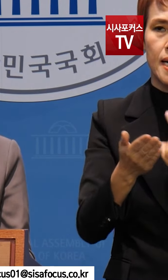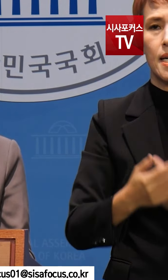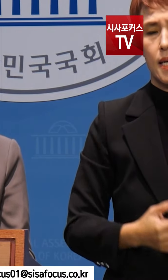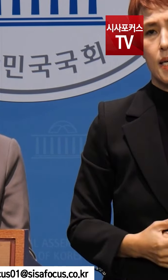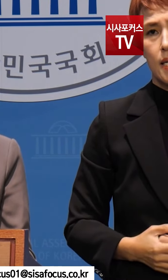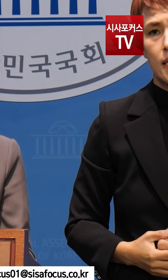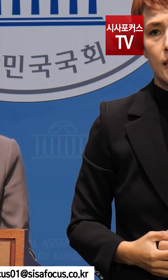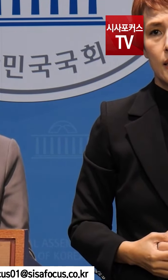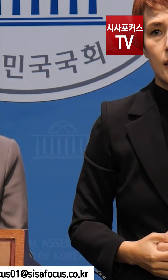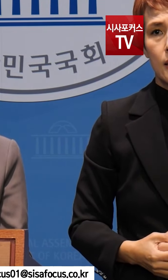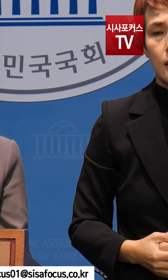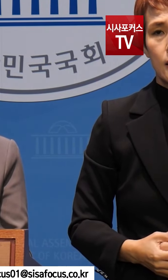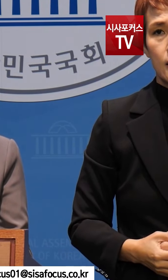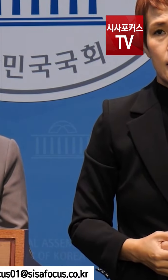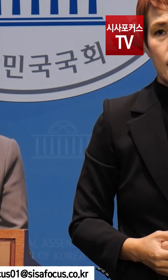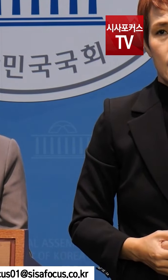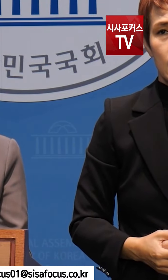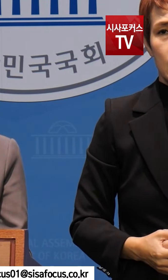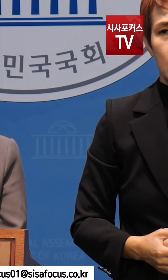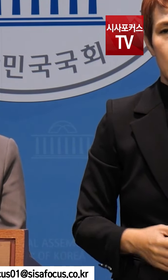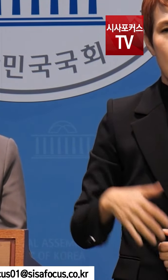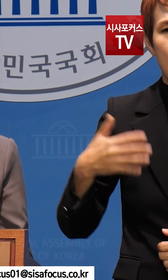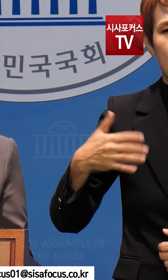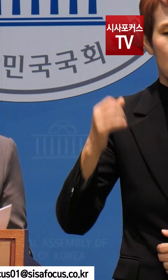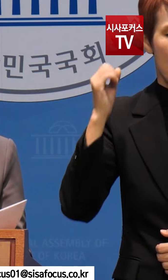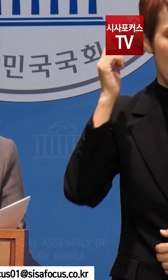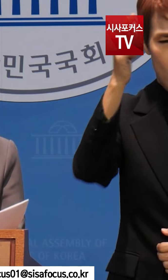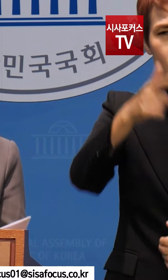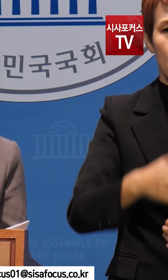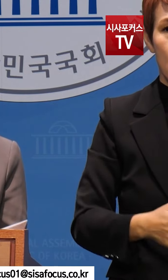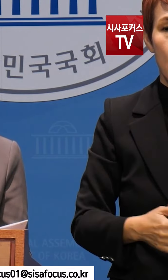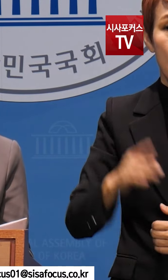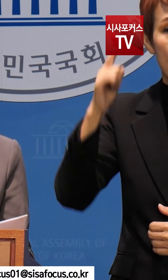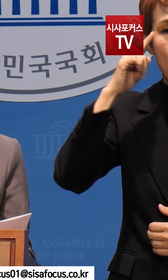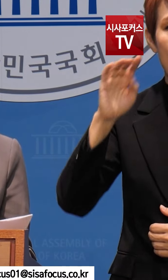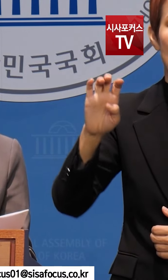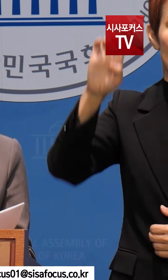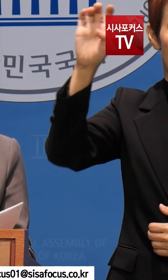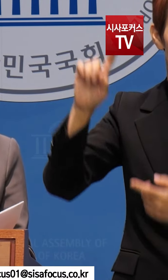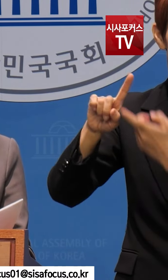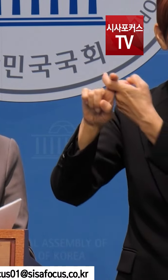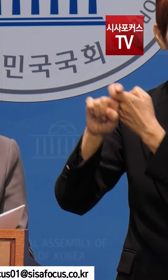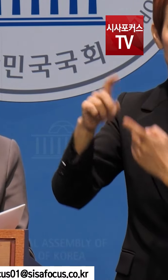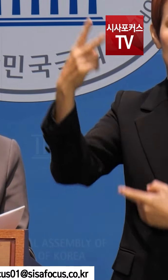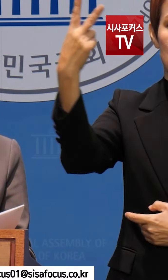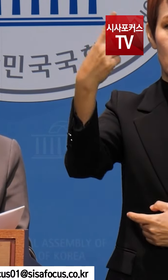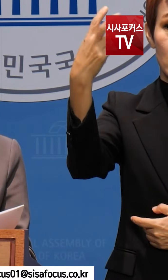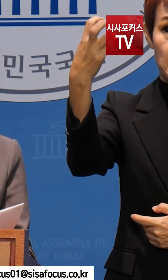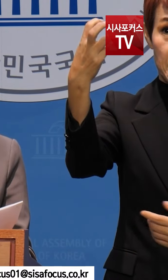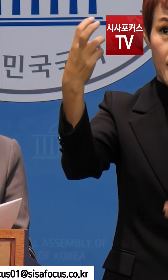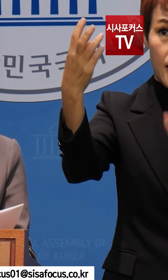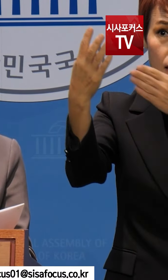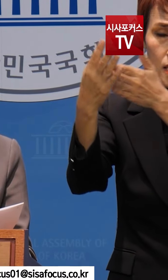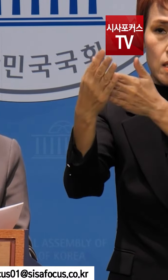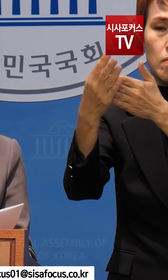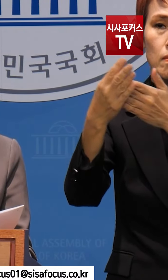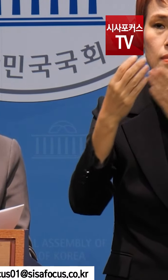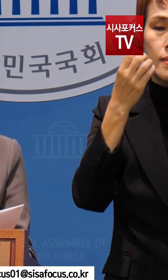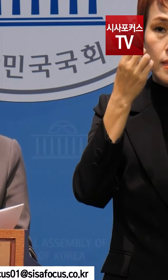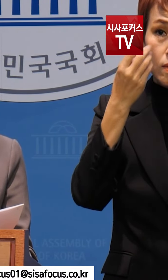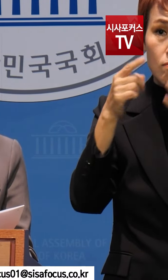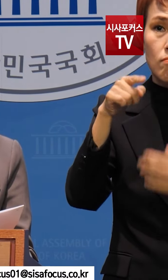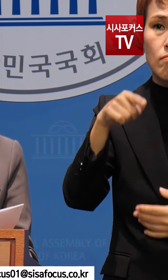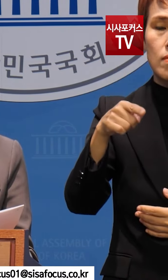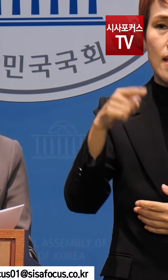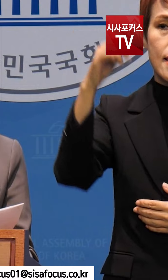집중했습니다 아직 갈길이 멉니다 유럽 연합은 2030년까지 신규 태양광 보급량을 600gw 아지